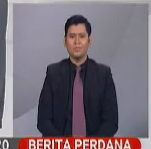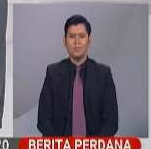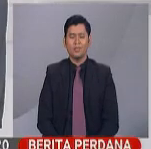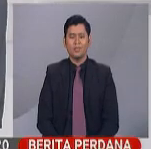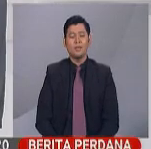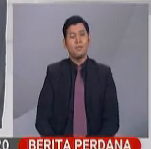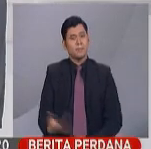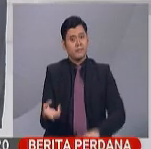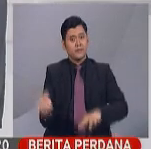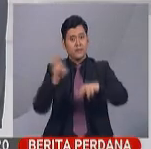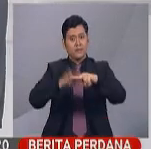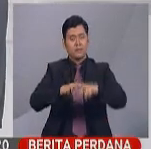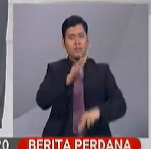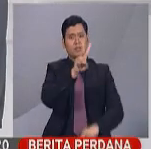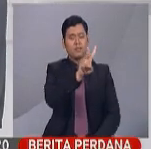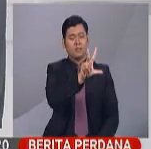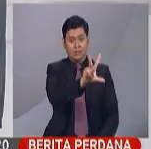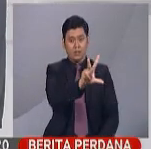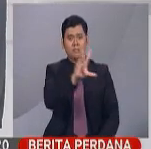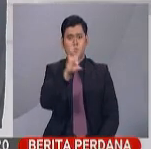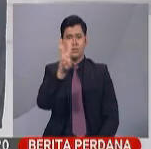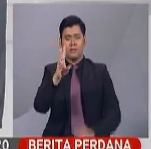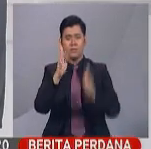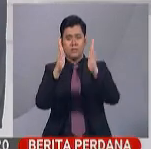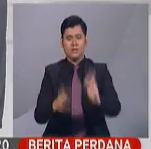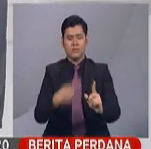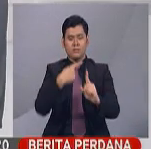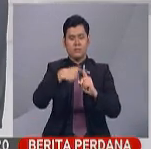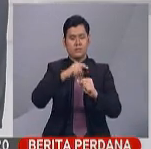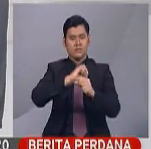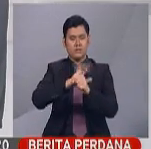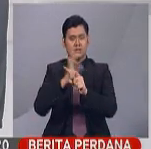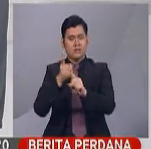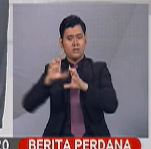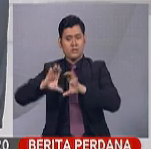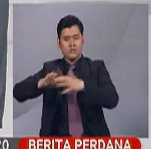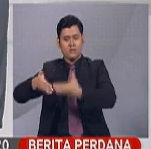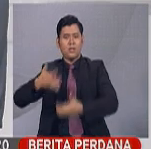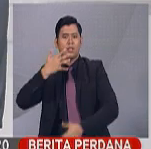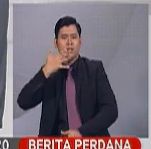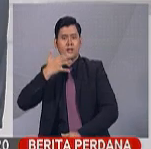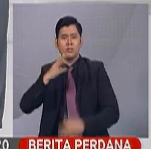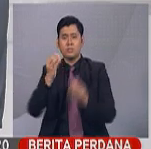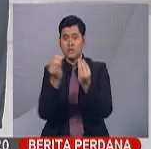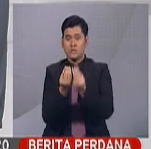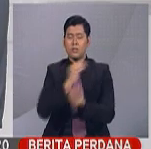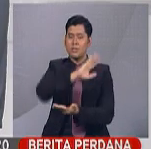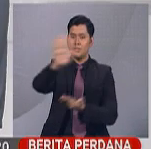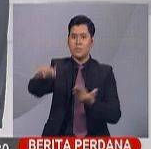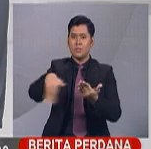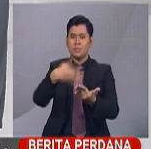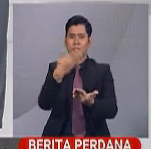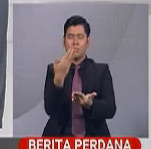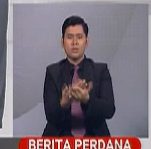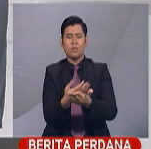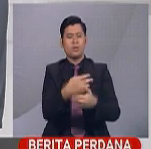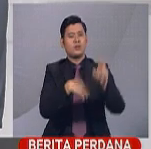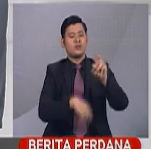Sementara itu, pertambahan 36 kes positif bagi kluster Pedas hari ini menjadikan jumlah kes keseluruhan